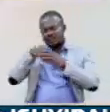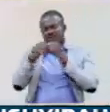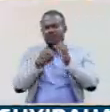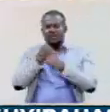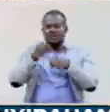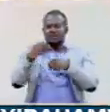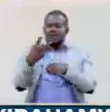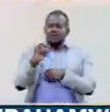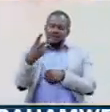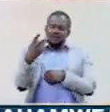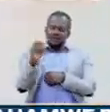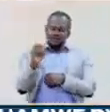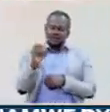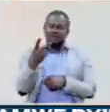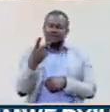mwaka